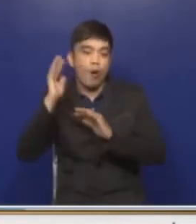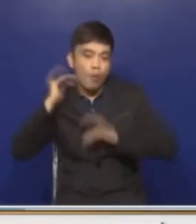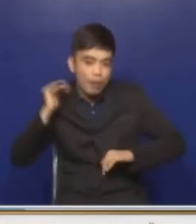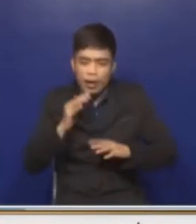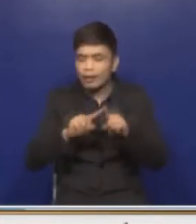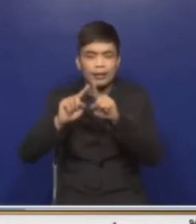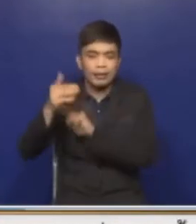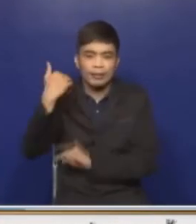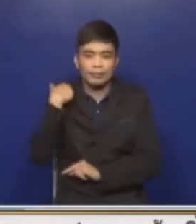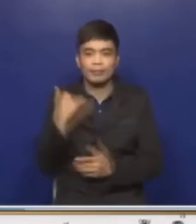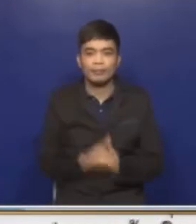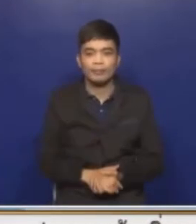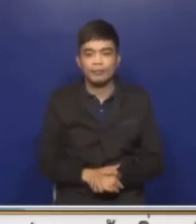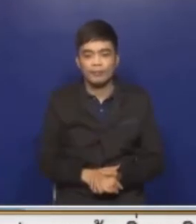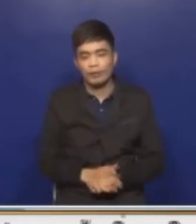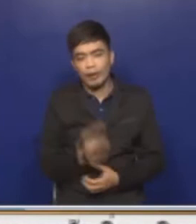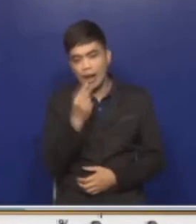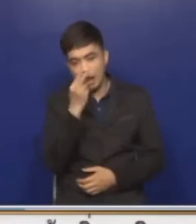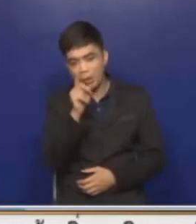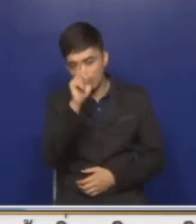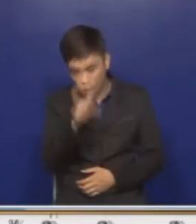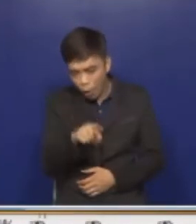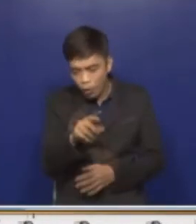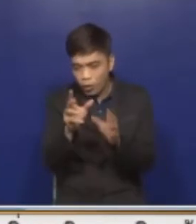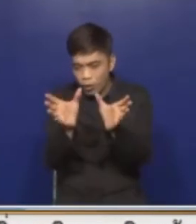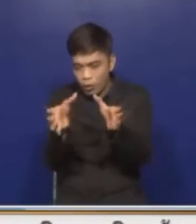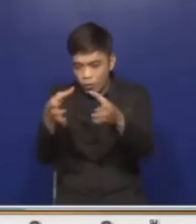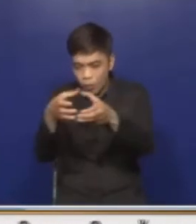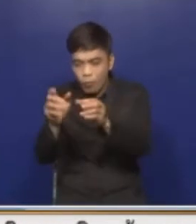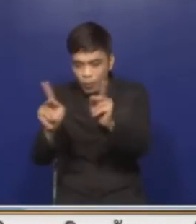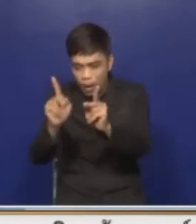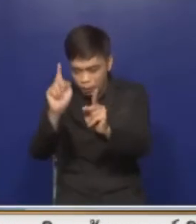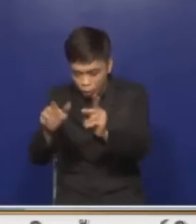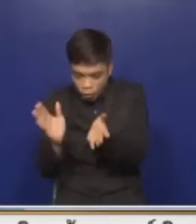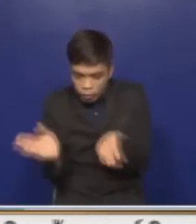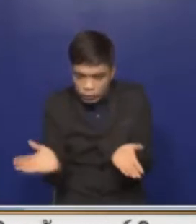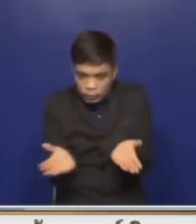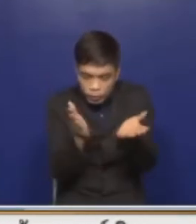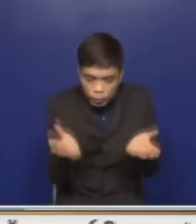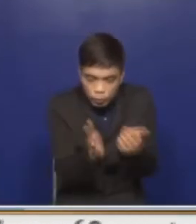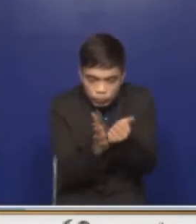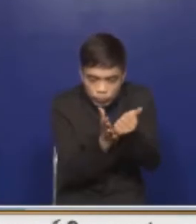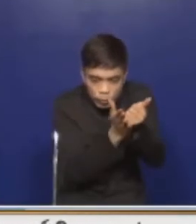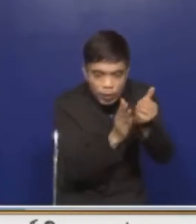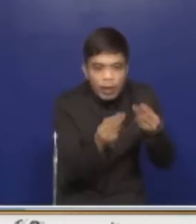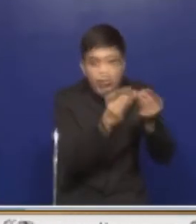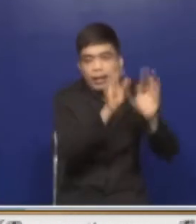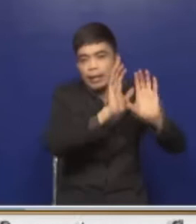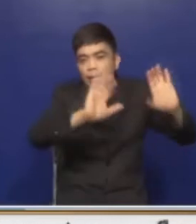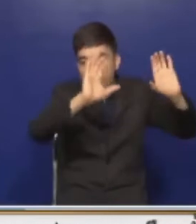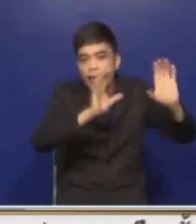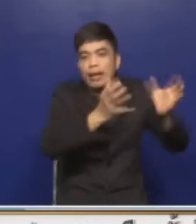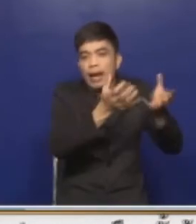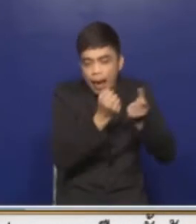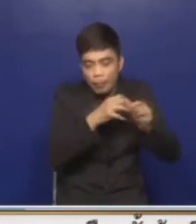คิดว่าท่านต้องไปผักดันให้รัฐบาลรับไปแล้วดำเนินการต่อหมอ